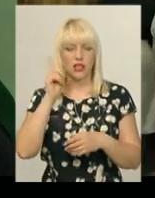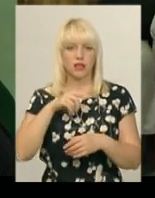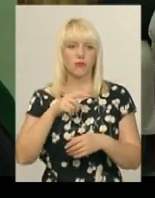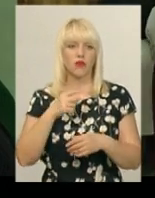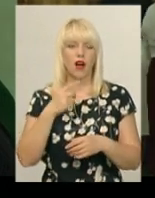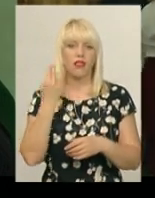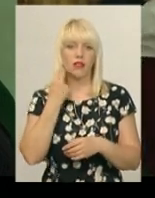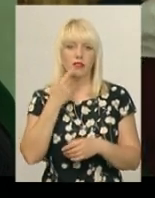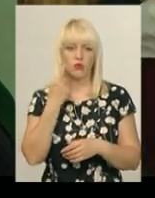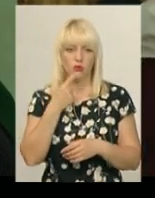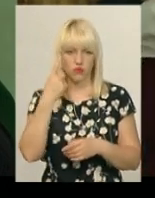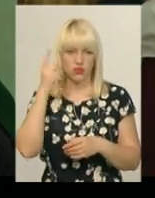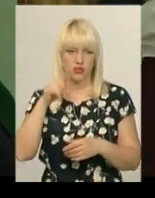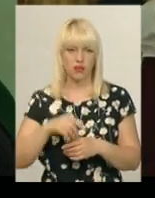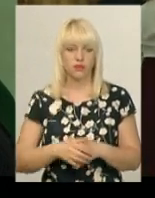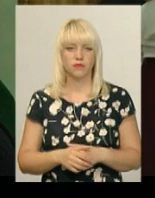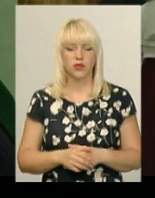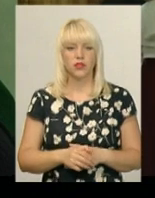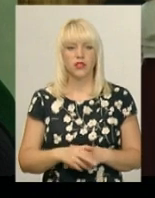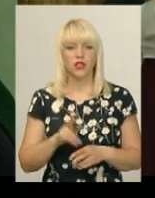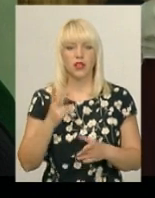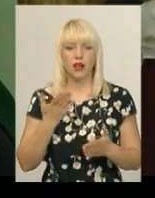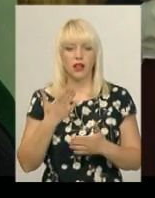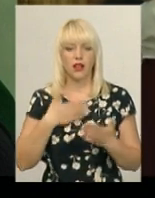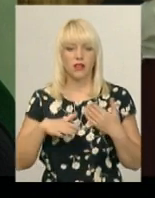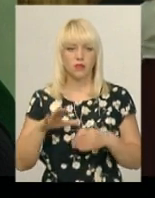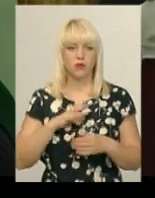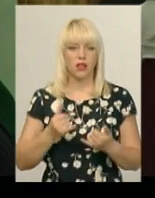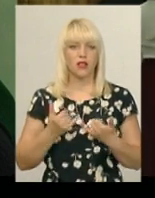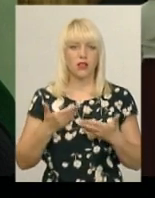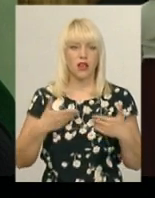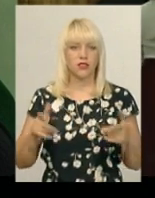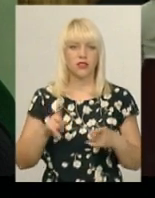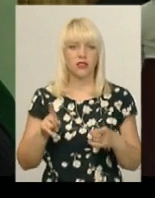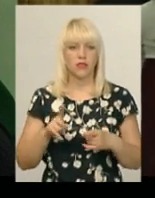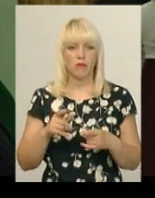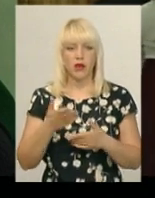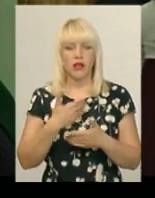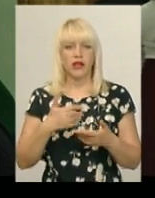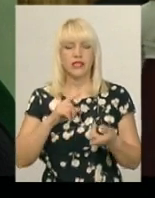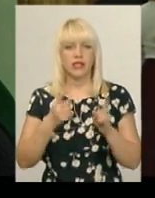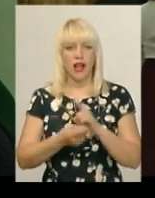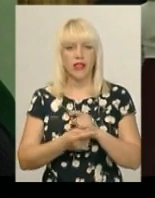маємо і знаємо. І яка радість була для нас, що ми вже стали ніби артистами,